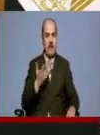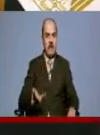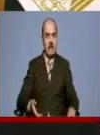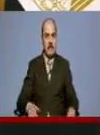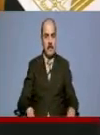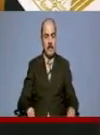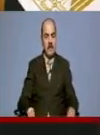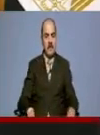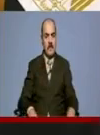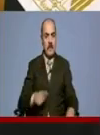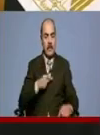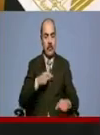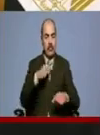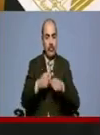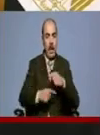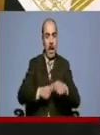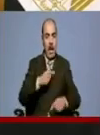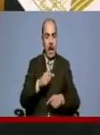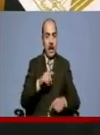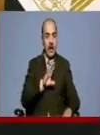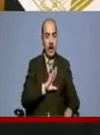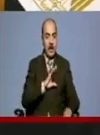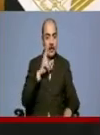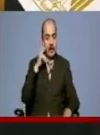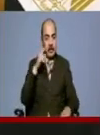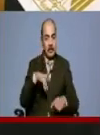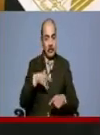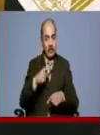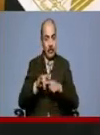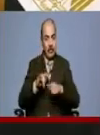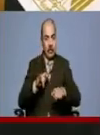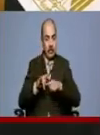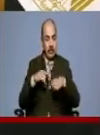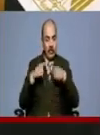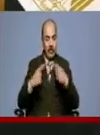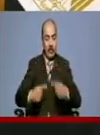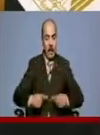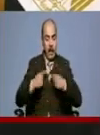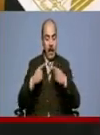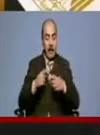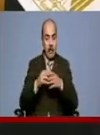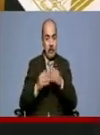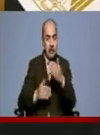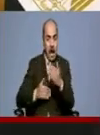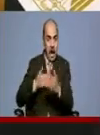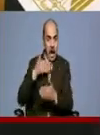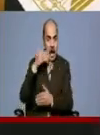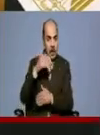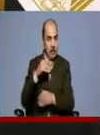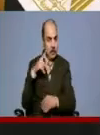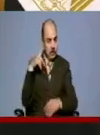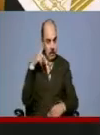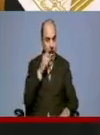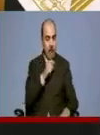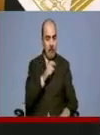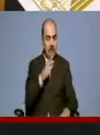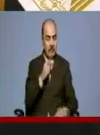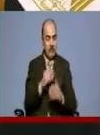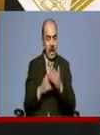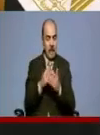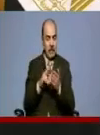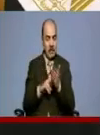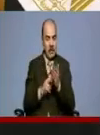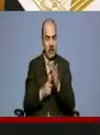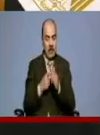هذا المخطط طالما في حاجه اسمها جمهوريه مصر العربيه وطالما ان في شعب اسمه